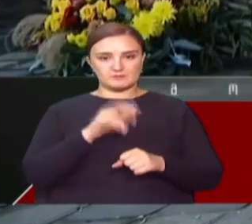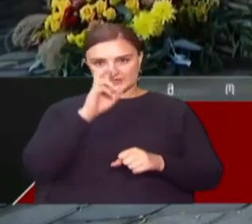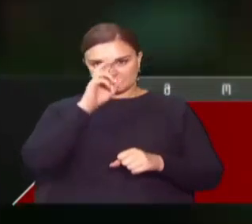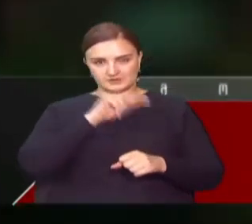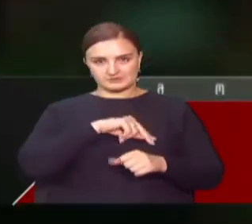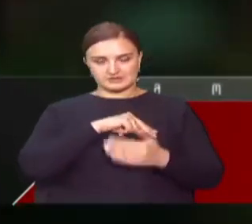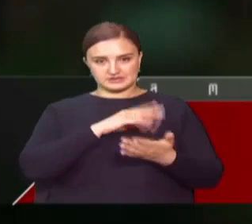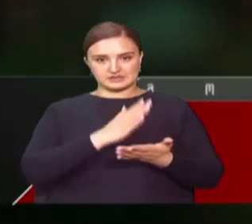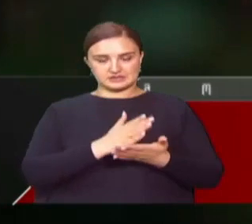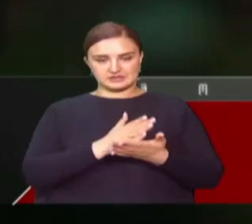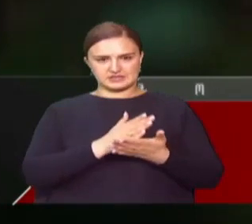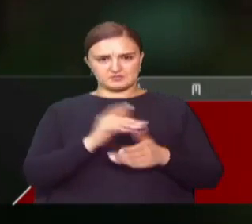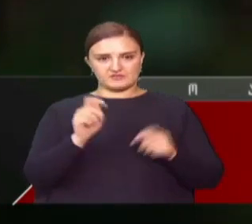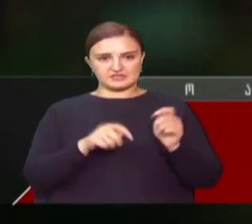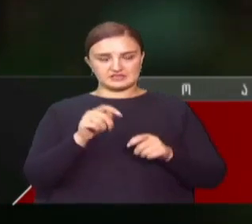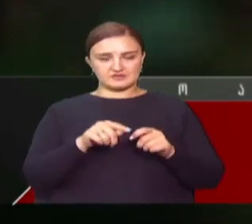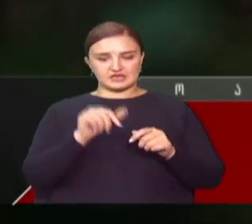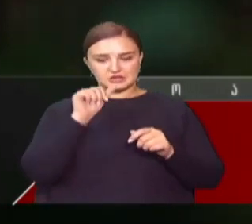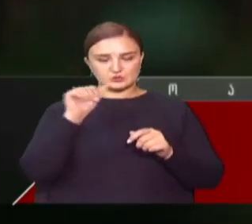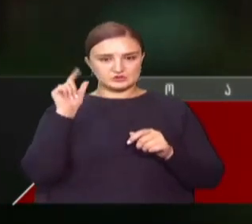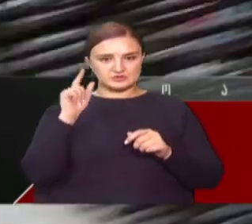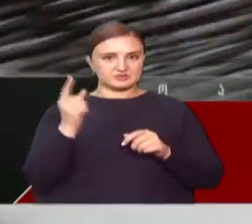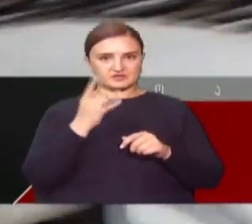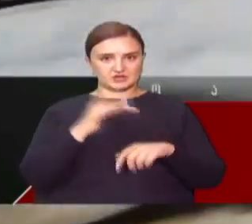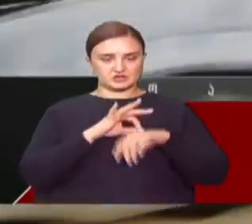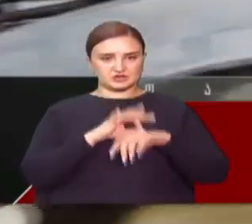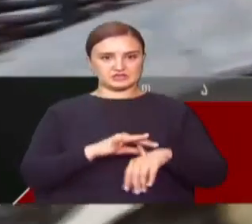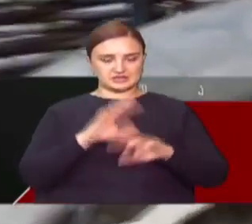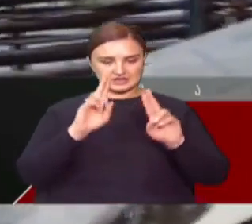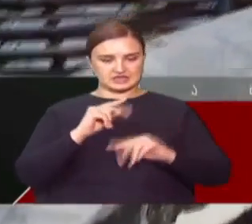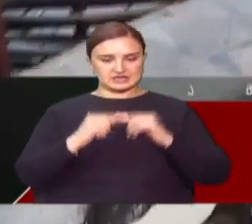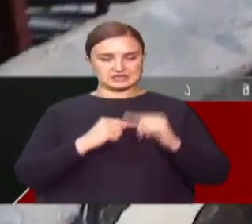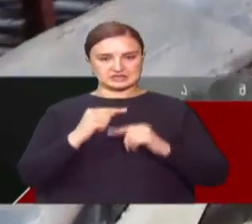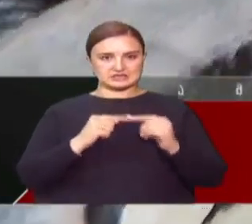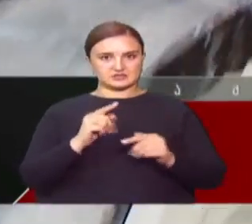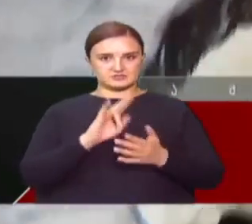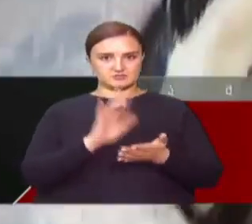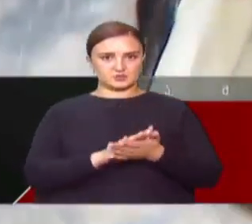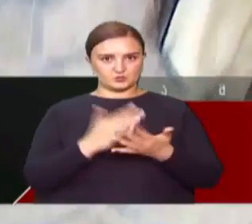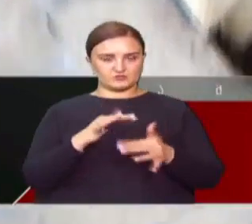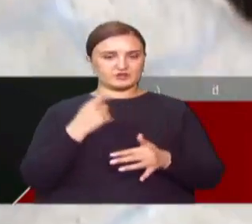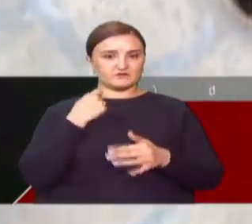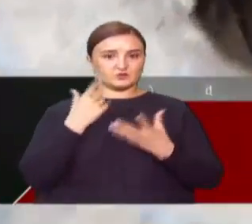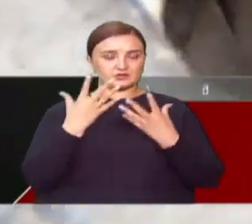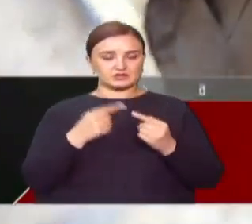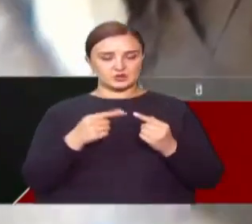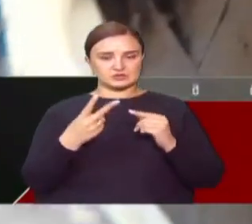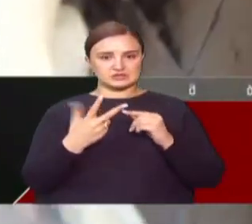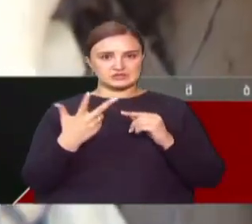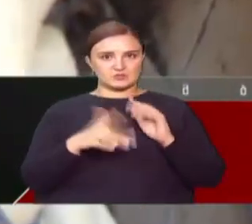მთავრობის ადმინისტრაცია. Ფესტივალი გასულ წელს პირველად ჩატარდა და ტრადიციად დამკვიდრდა. Წელს ღვინის დღეები ქვეყნის